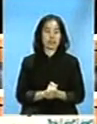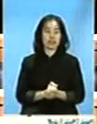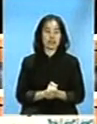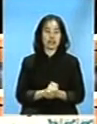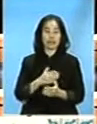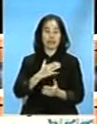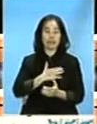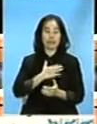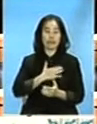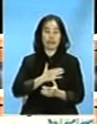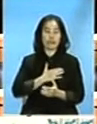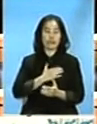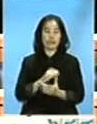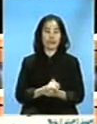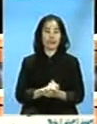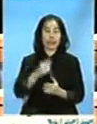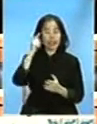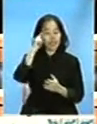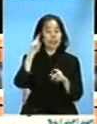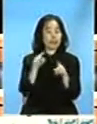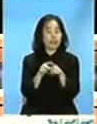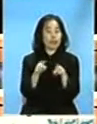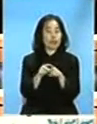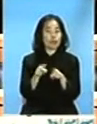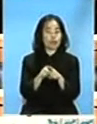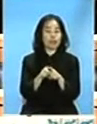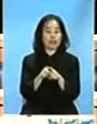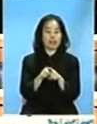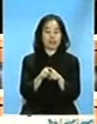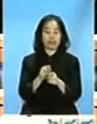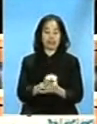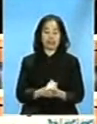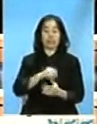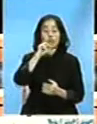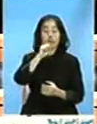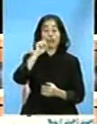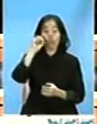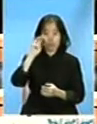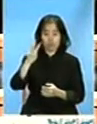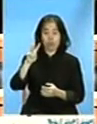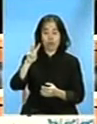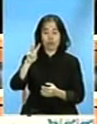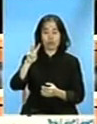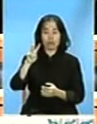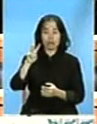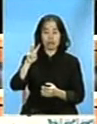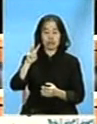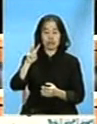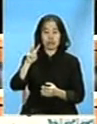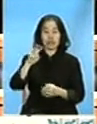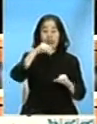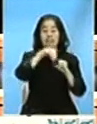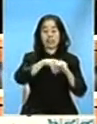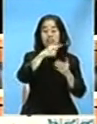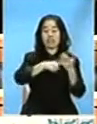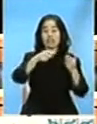ผมเห็นด้วยนะครับว่าสมาชิกวุฒิสภาถ้าจะมาการจากการเลือ